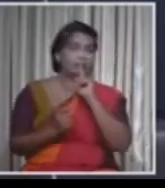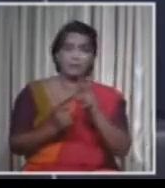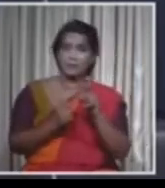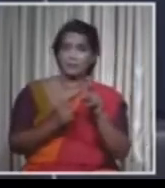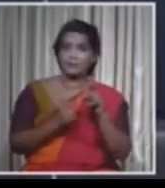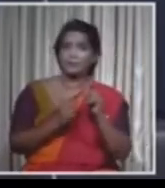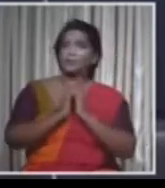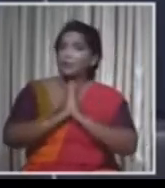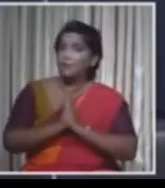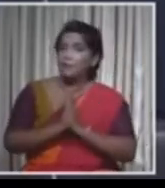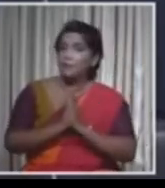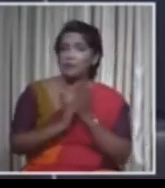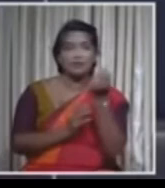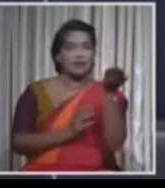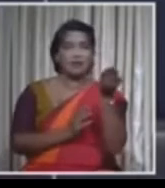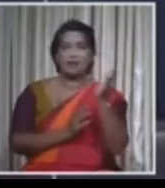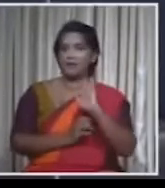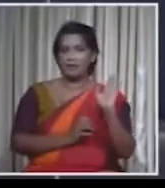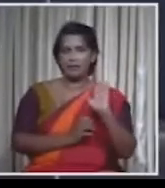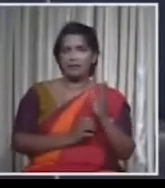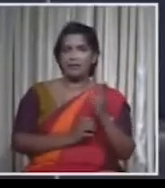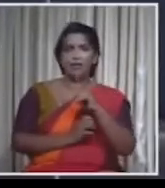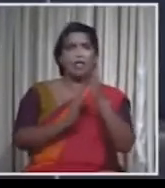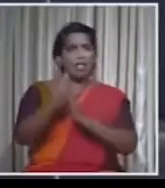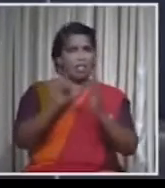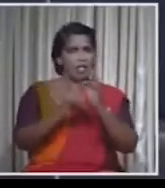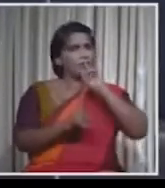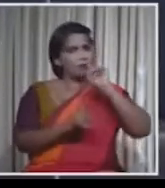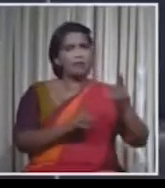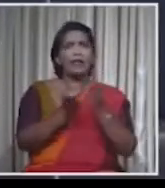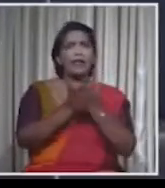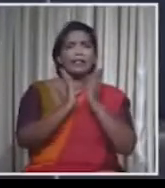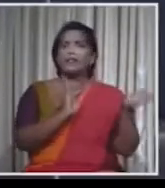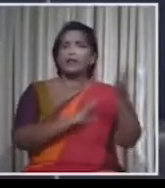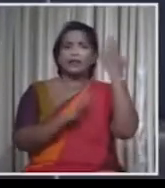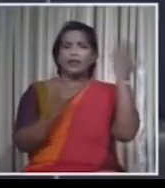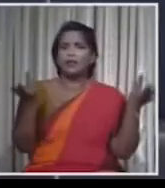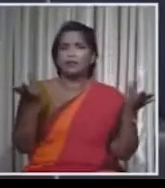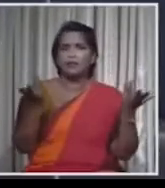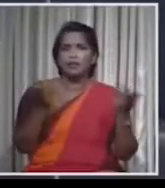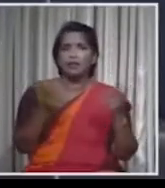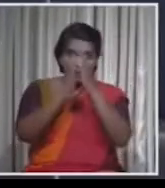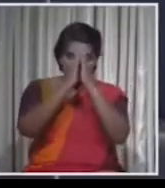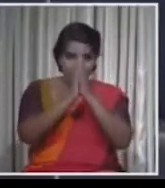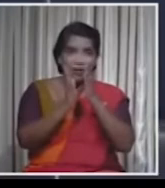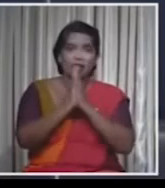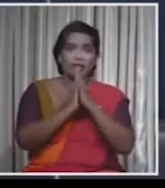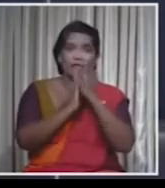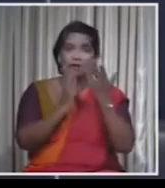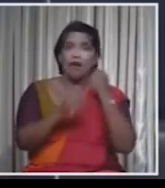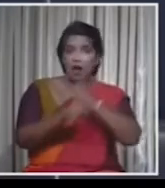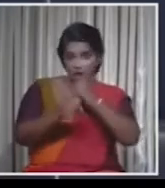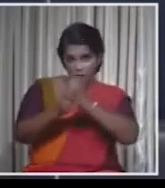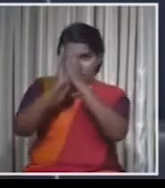කාටවත් වැඳලා සල්ලි ඉල්ලන්නේ නැහැ කියලා. ඉතින් අහන්නකො යාගේ එතුමාගේ ඉන්දියාවට ගිහින් මොකද්ද කරේ කියලා. බුද්ධගයාව වඳින්න ගියාද? ආණ්ඩුවට